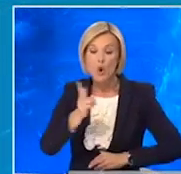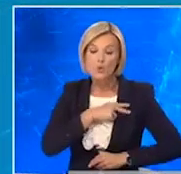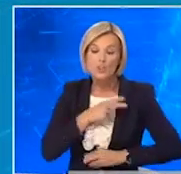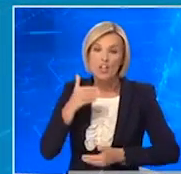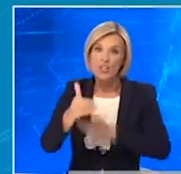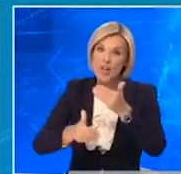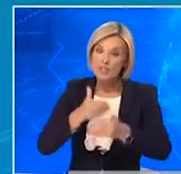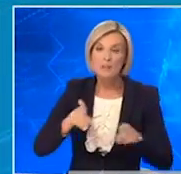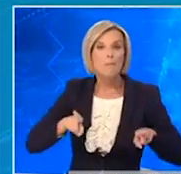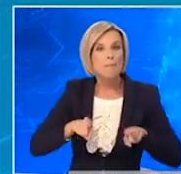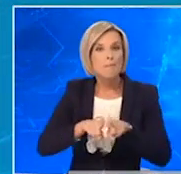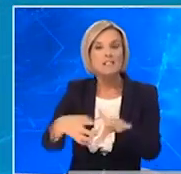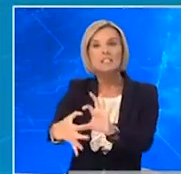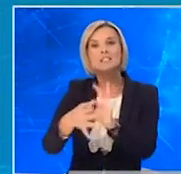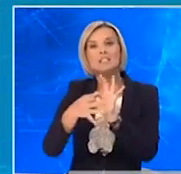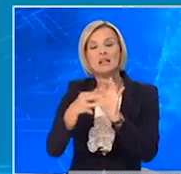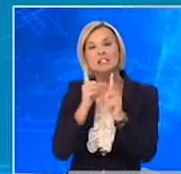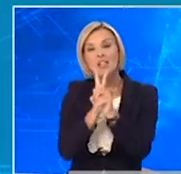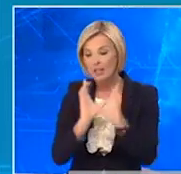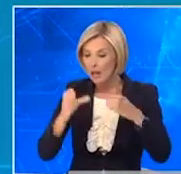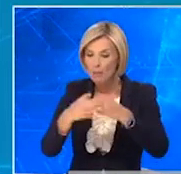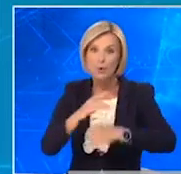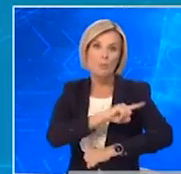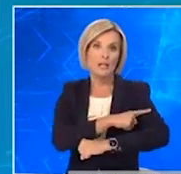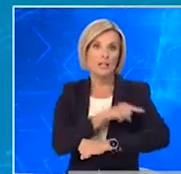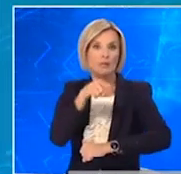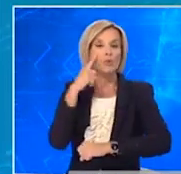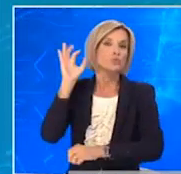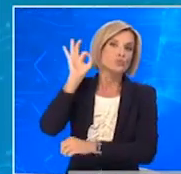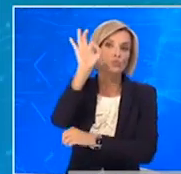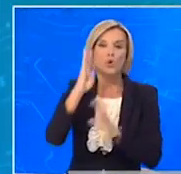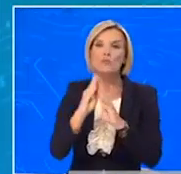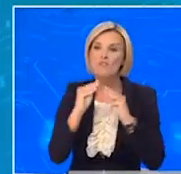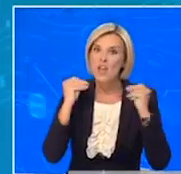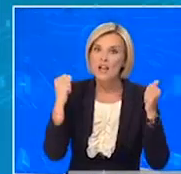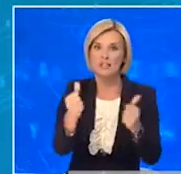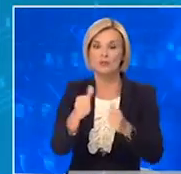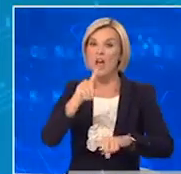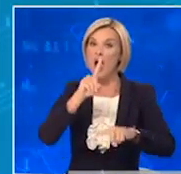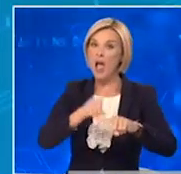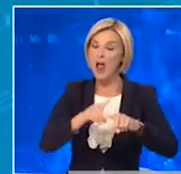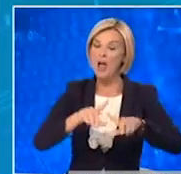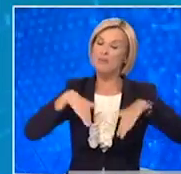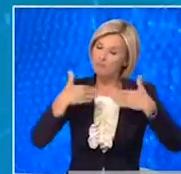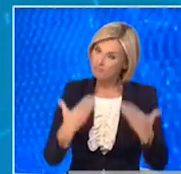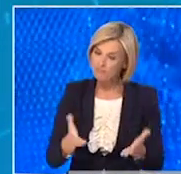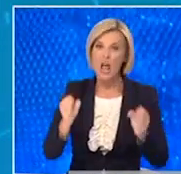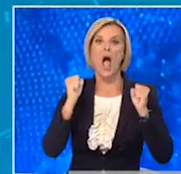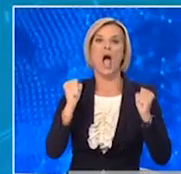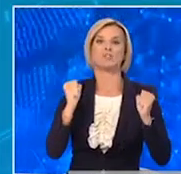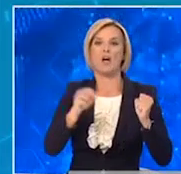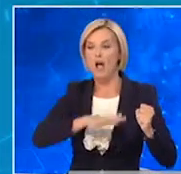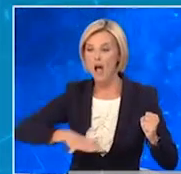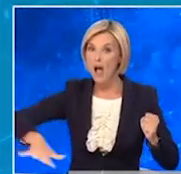τις εισηγήσεις των ειδικών. Στόχος η εικόνα αυτή να διατηρηθεί και να βελτιωθεί. Να παραμείνει η Ελλάδα μια ασφαλής χώρα, τόσο για τους